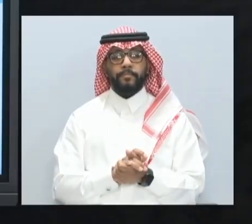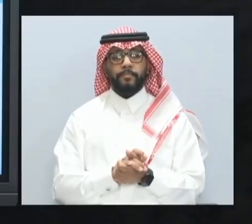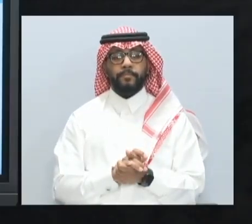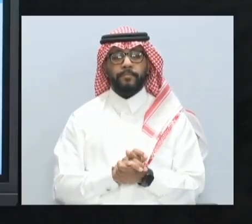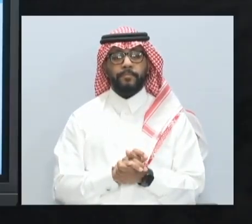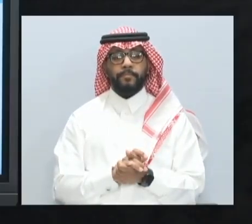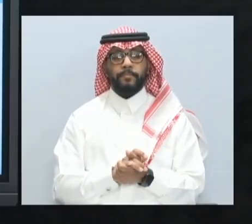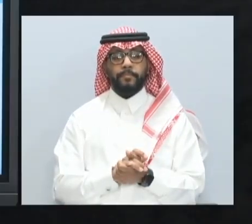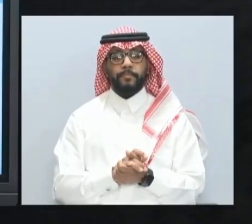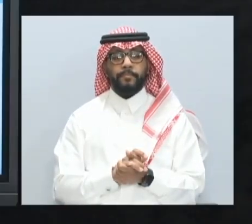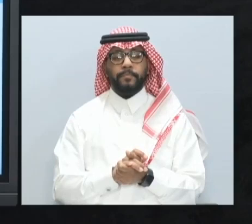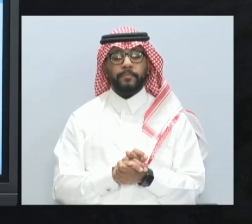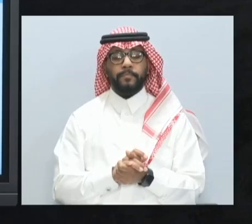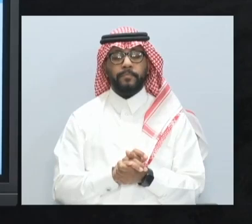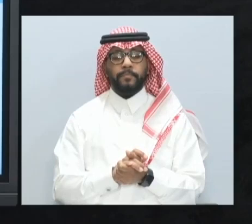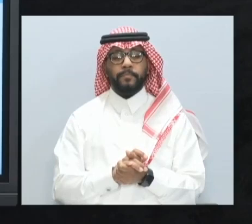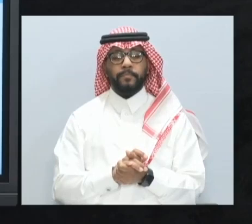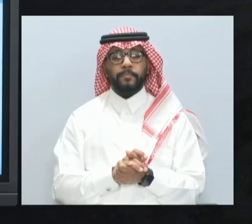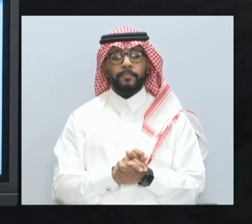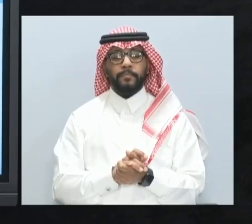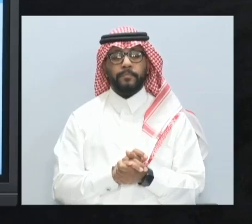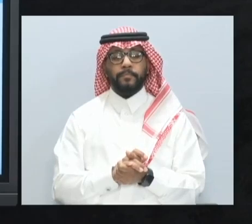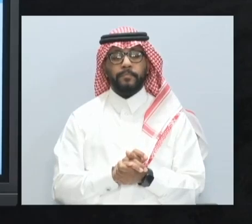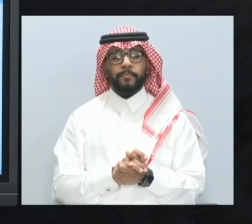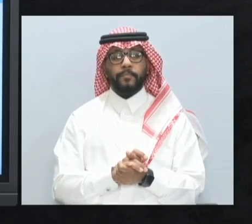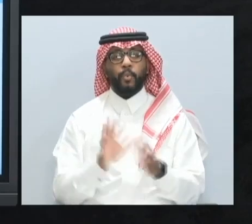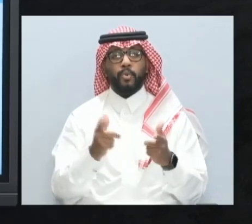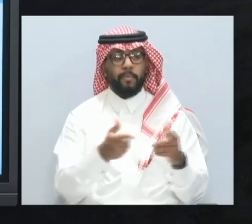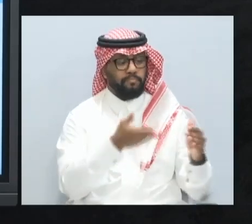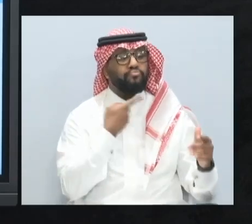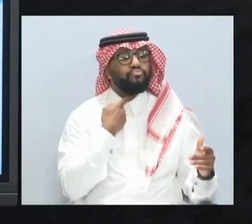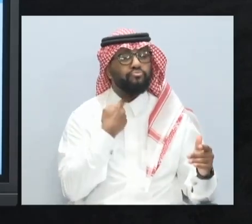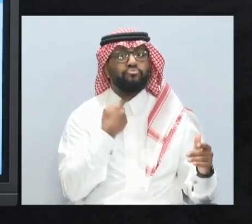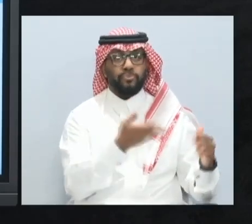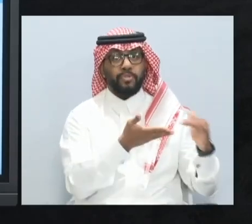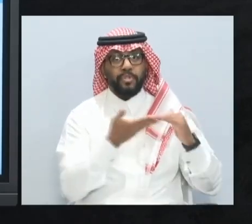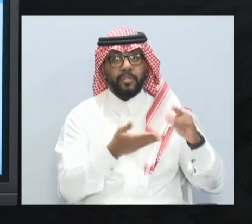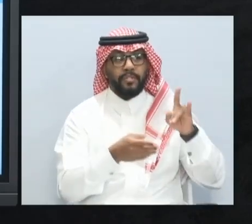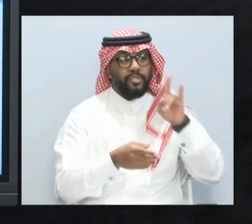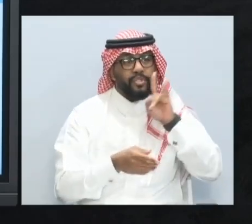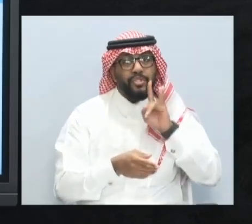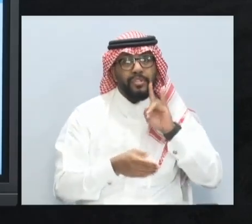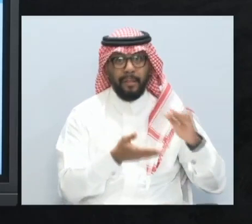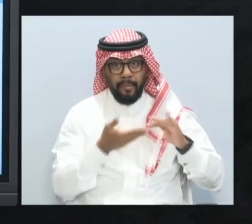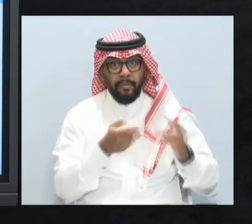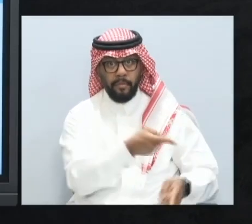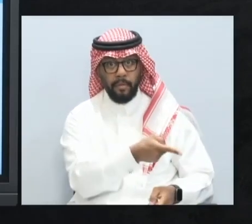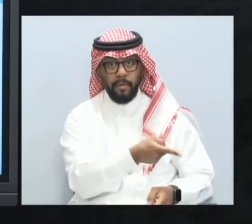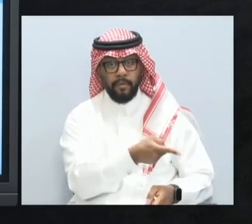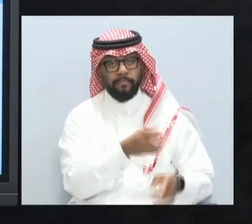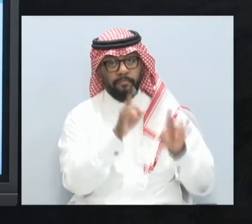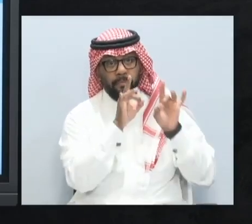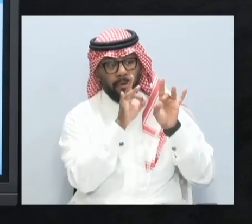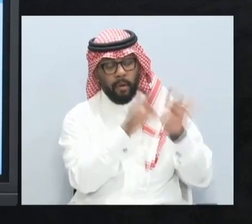الامر الرابع الامر الرابع قد يعتقد نفعهم وضر وهذا ما يقع عند السحره